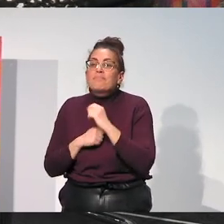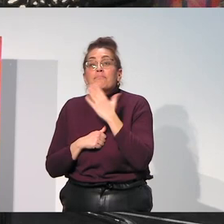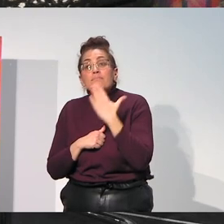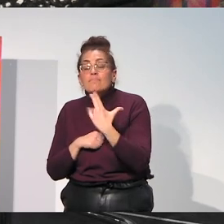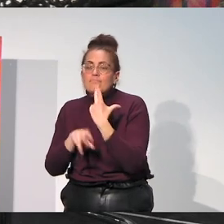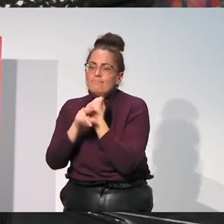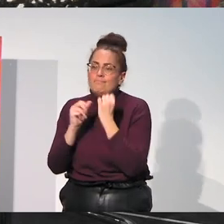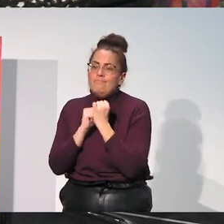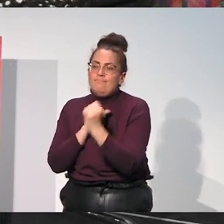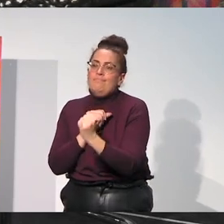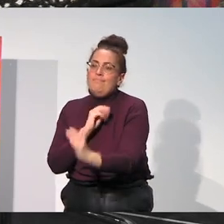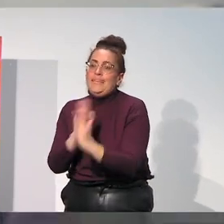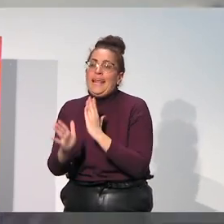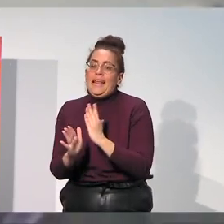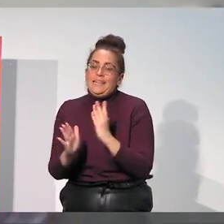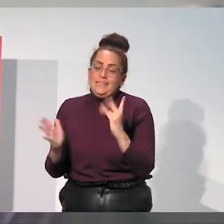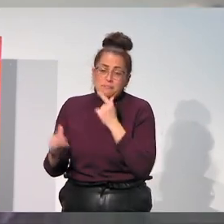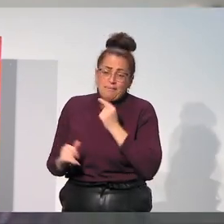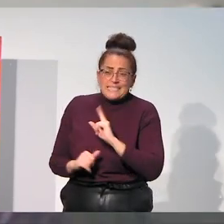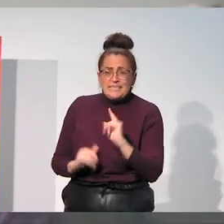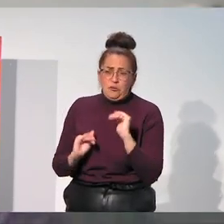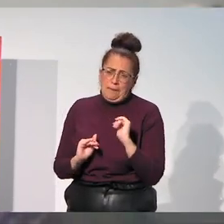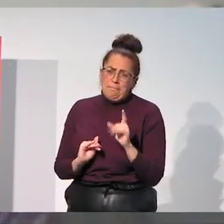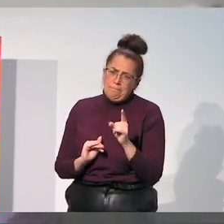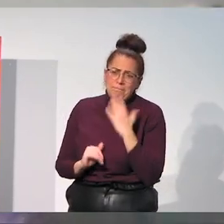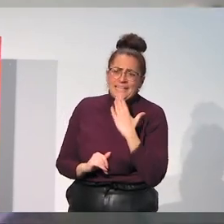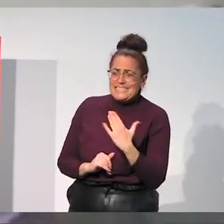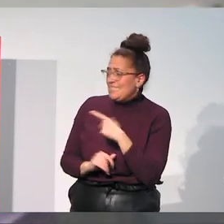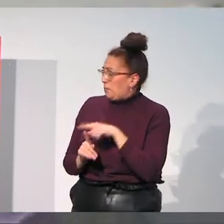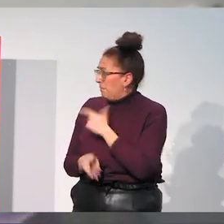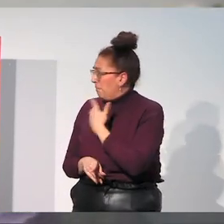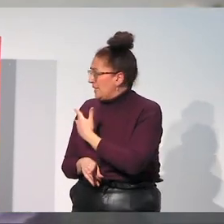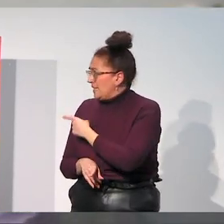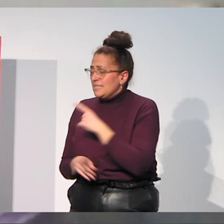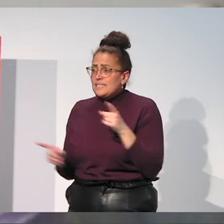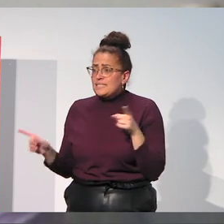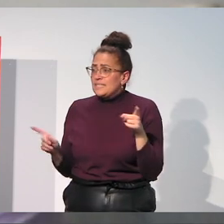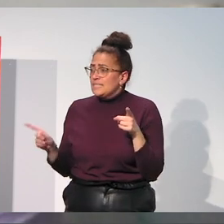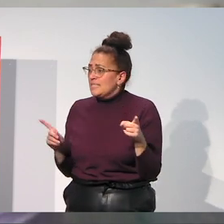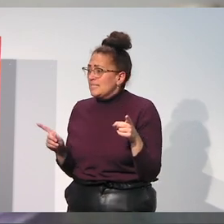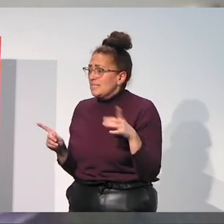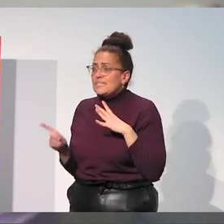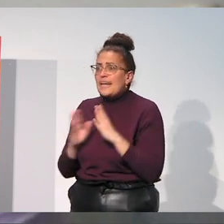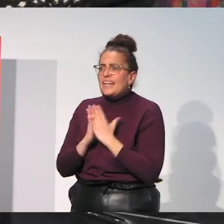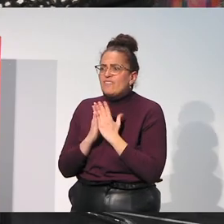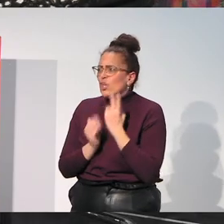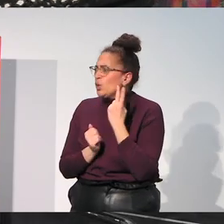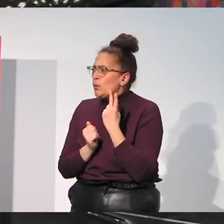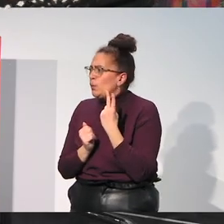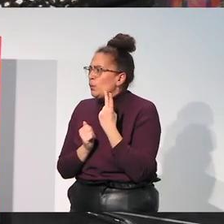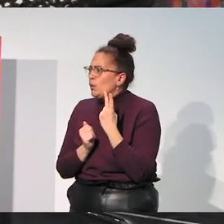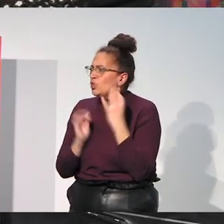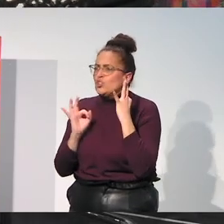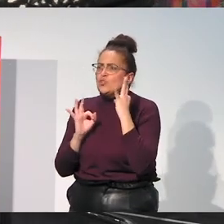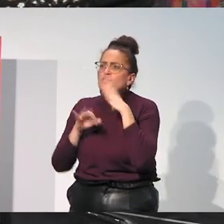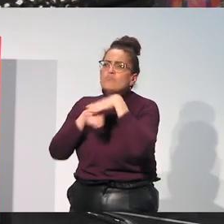c'était précieux. Et merci à Emma Carinini. Vous pouvez, je crois que les deux livres sont... Il y a une